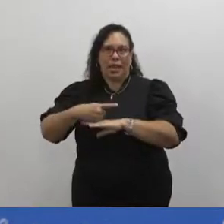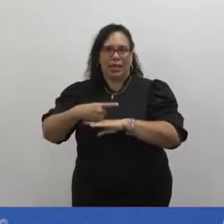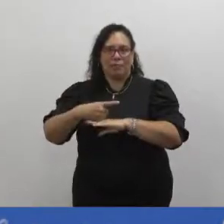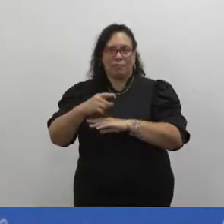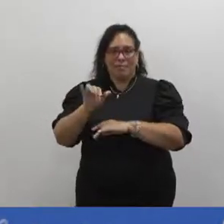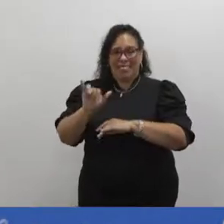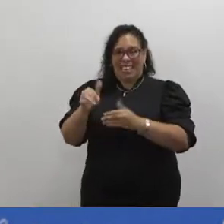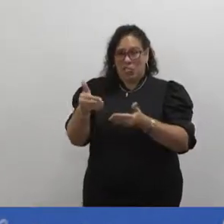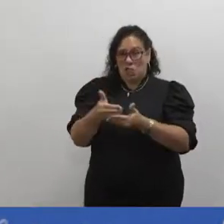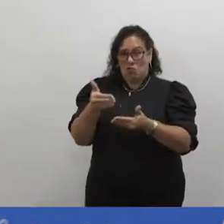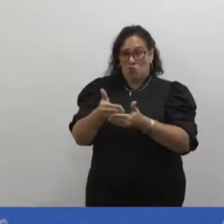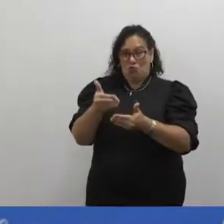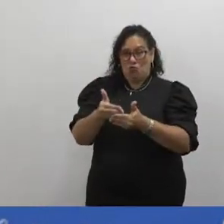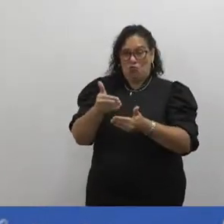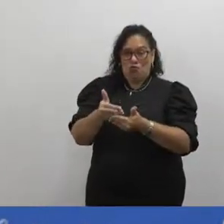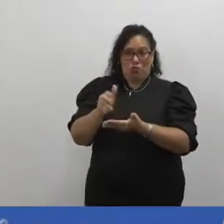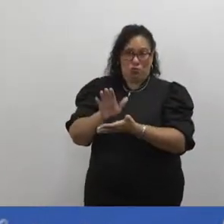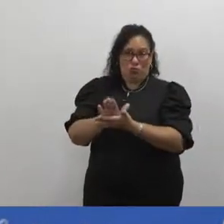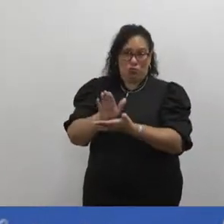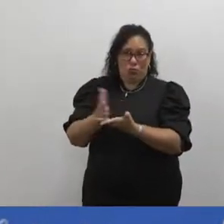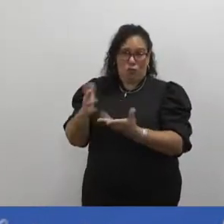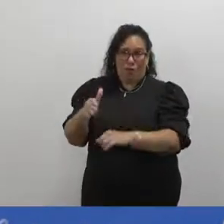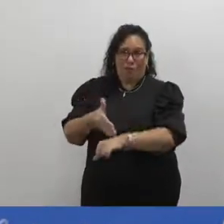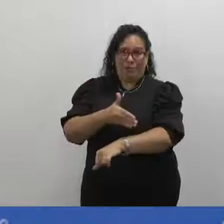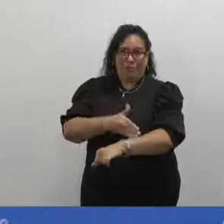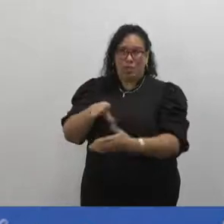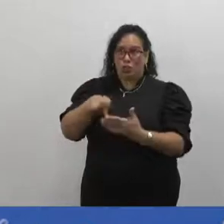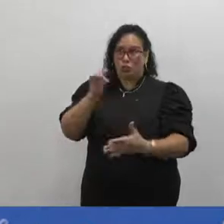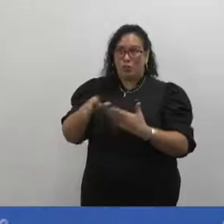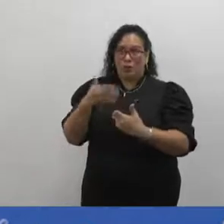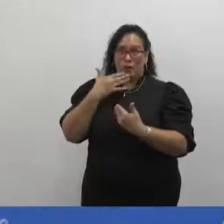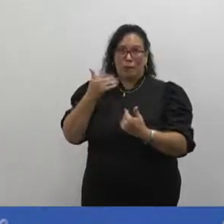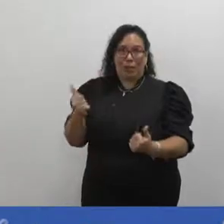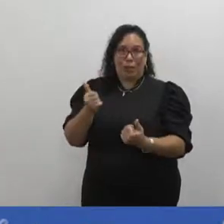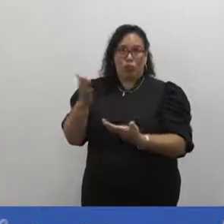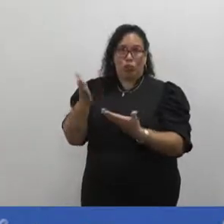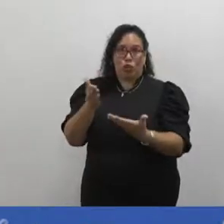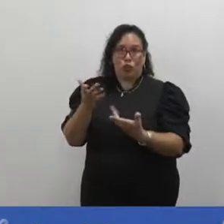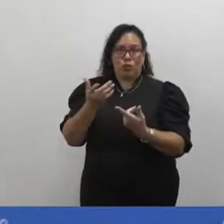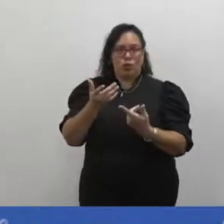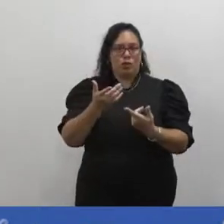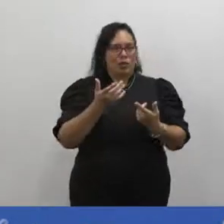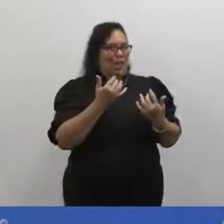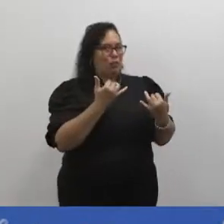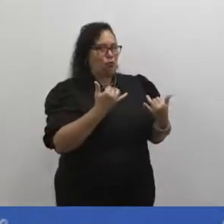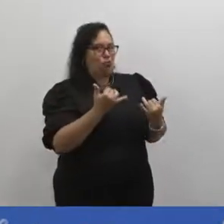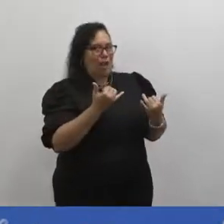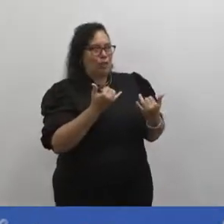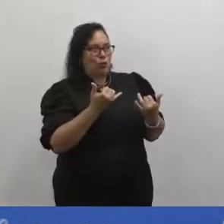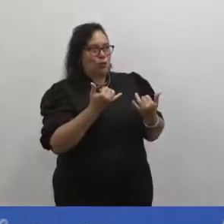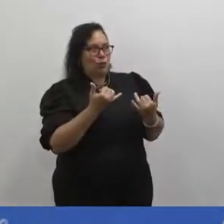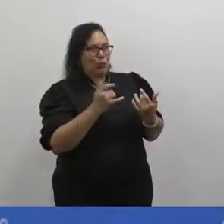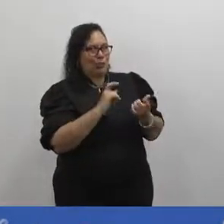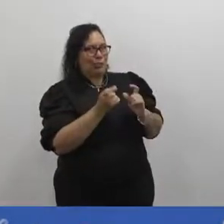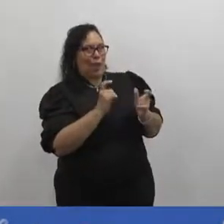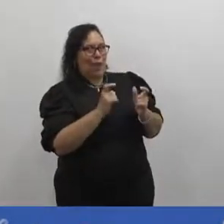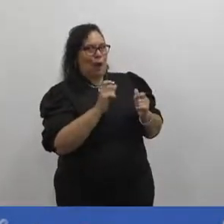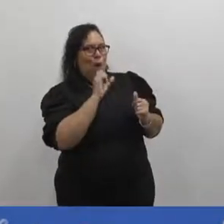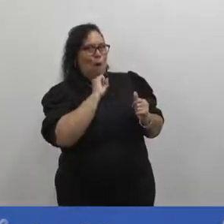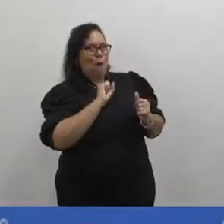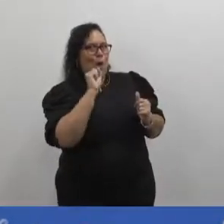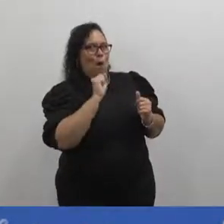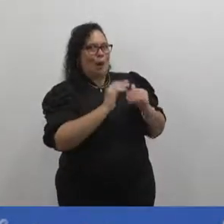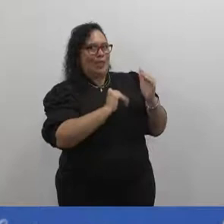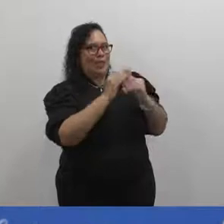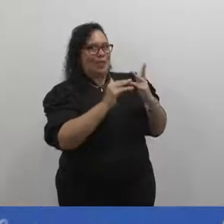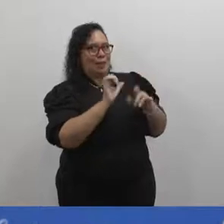bố con sát đã miền phía bạc ca anh ta con sắp bạch phật phết nú, bạch nú, à chui bàn tế khá nông anh kia.